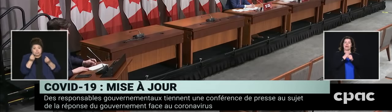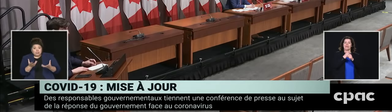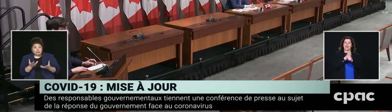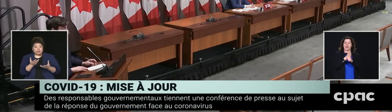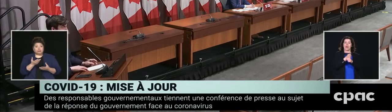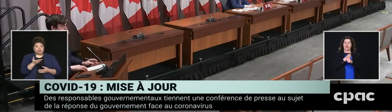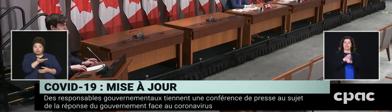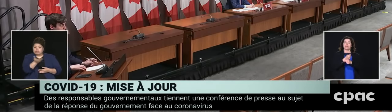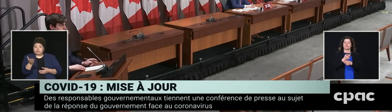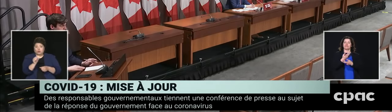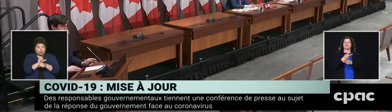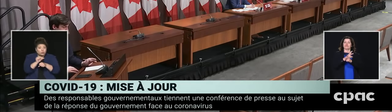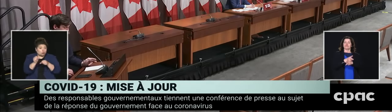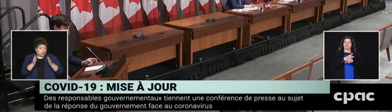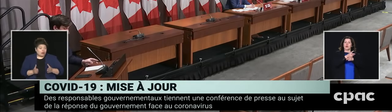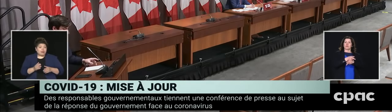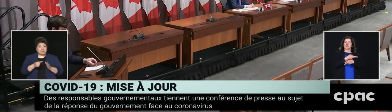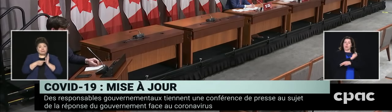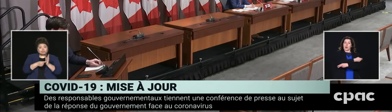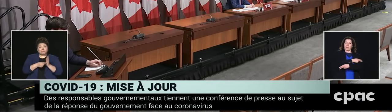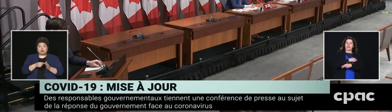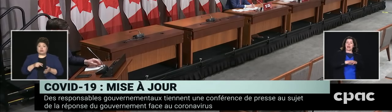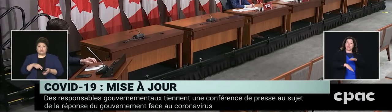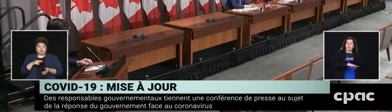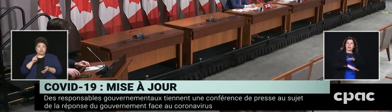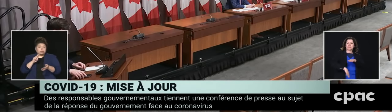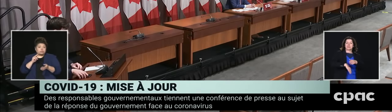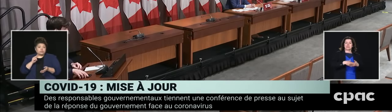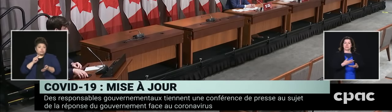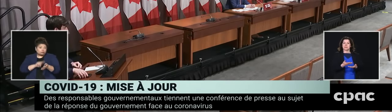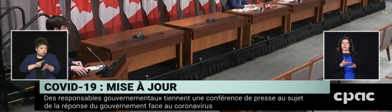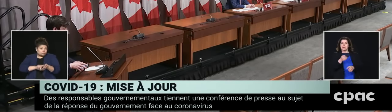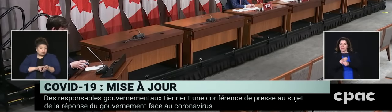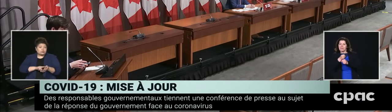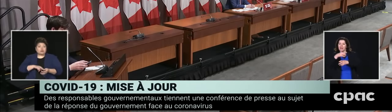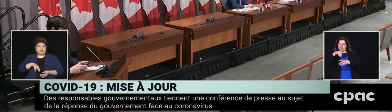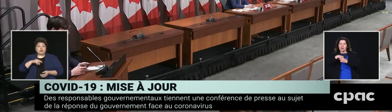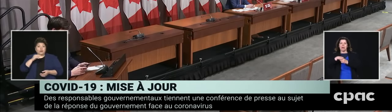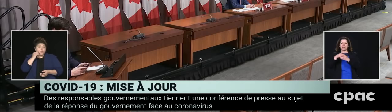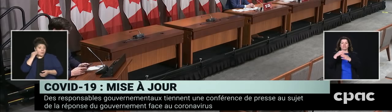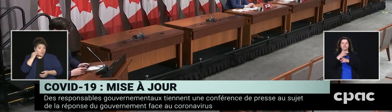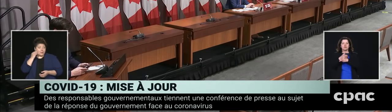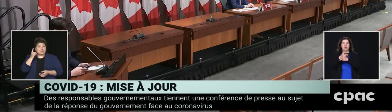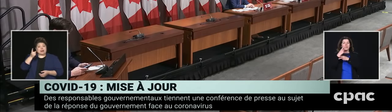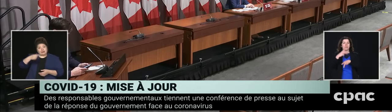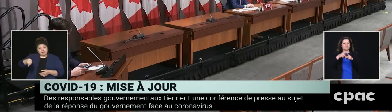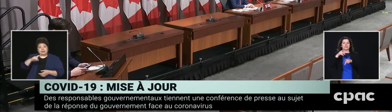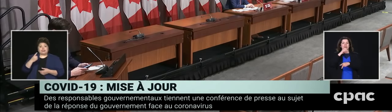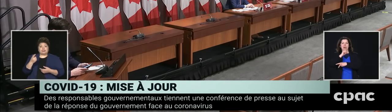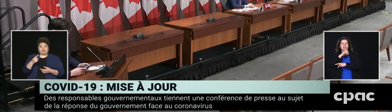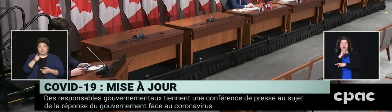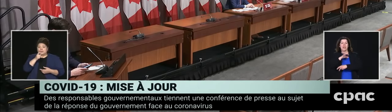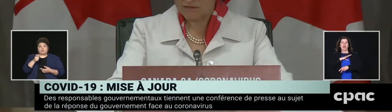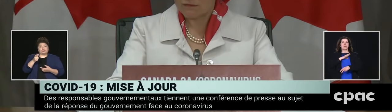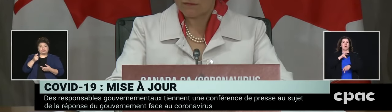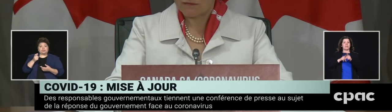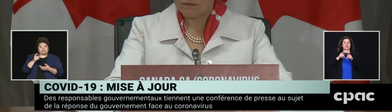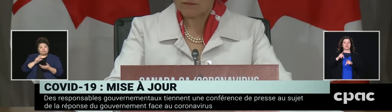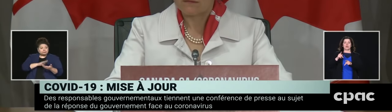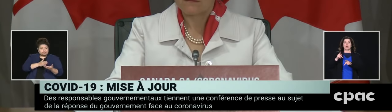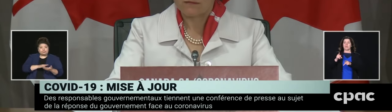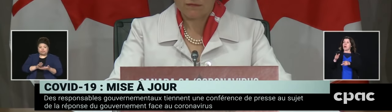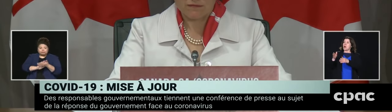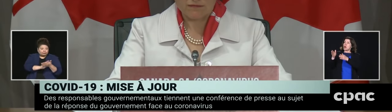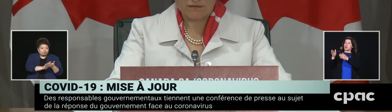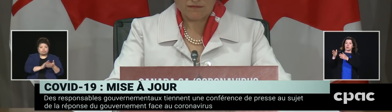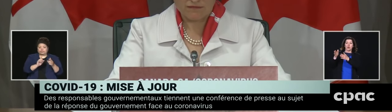établissements pour aînés qui sont des demandeurs d'asile qui se sont vus refuser leurs demandes d